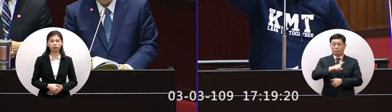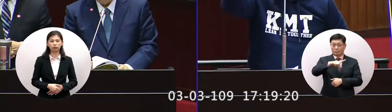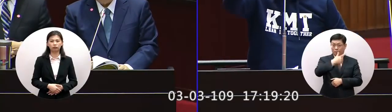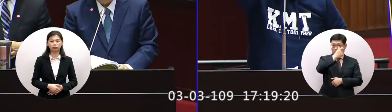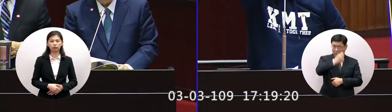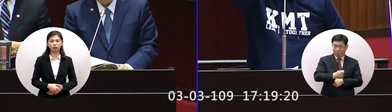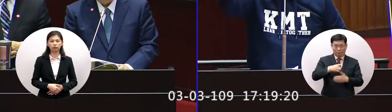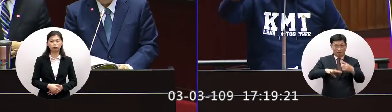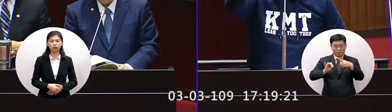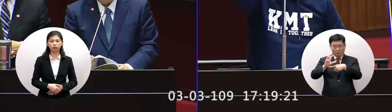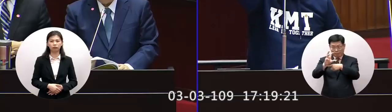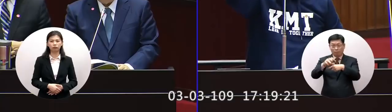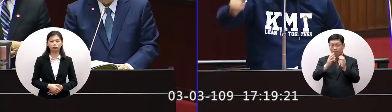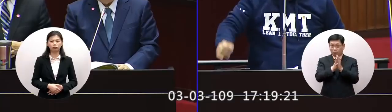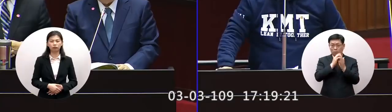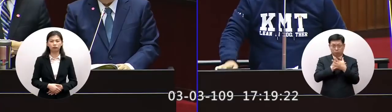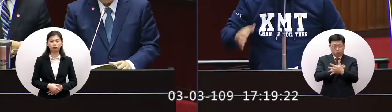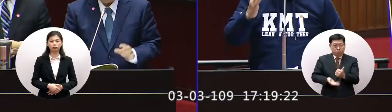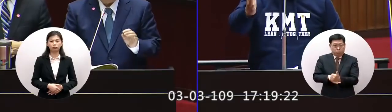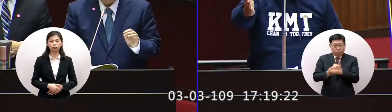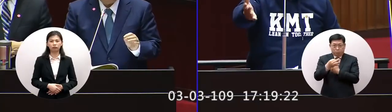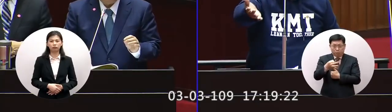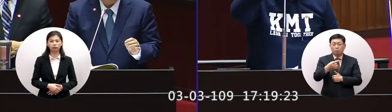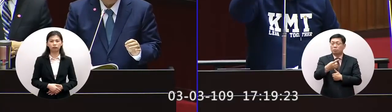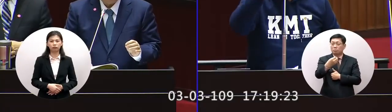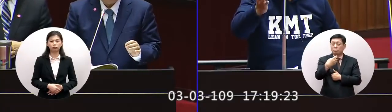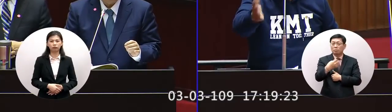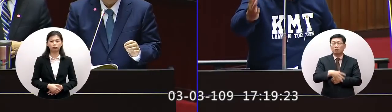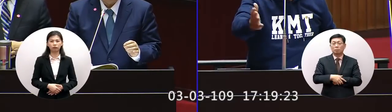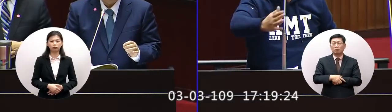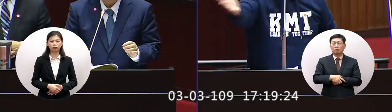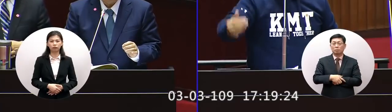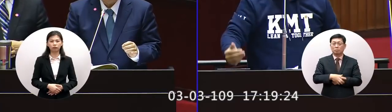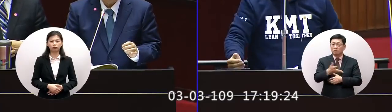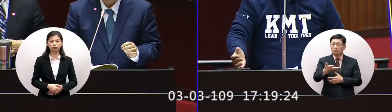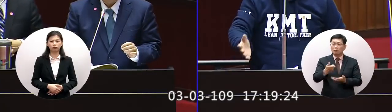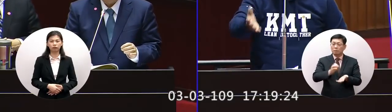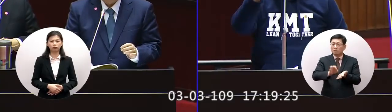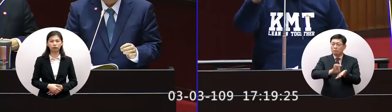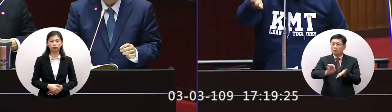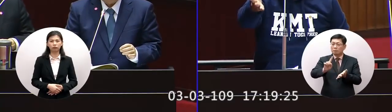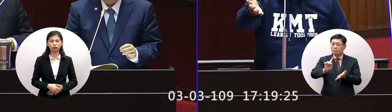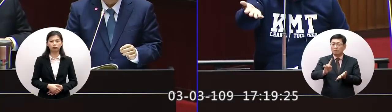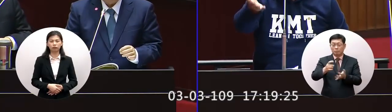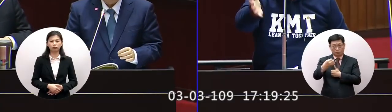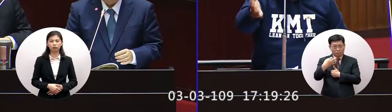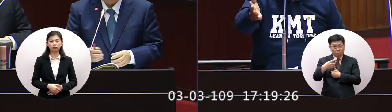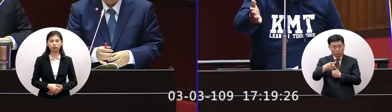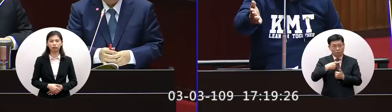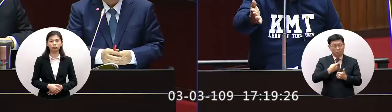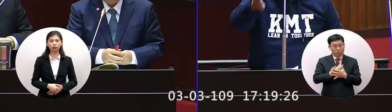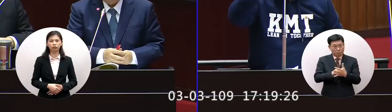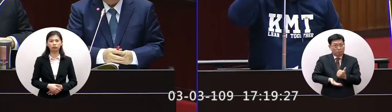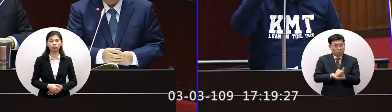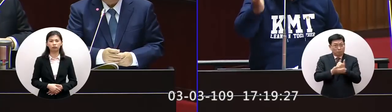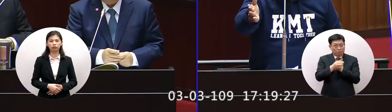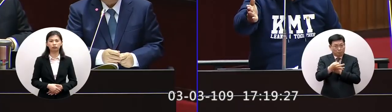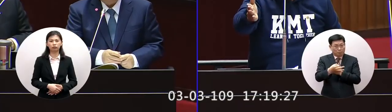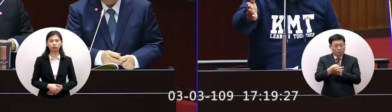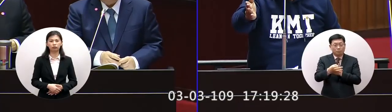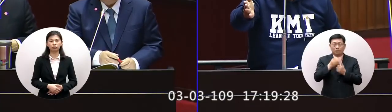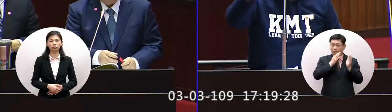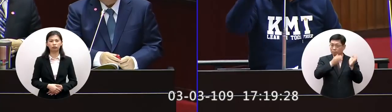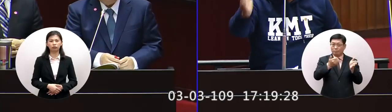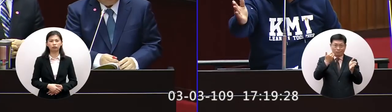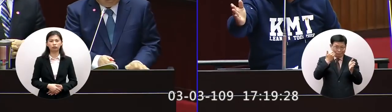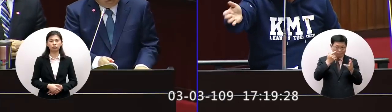600亿占百姓我讲补助费。你告诉我讲补助费要怎么使用？你有告诉我讲补助的对